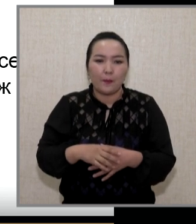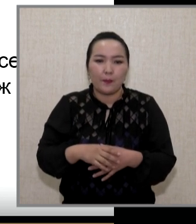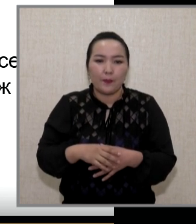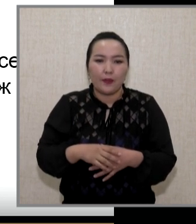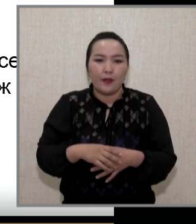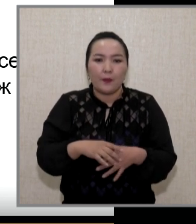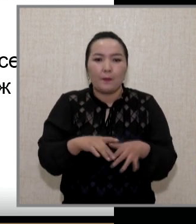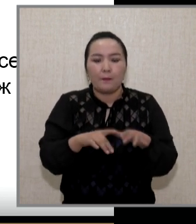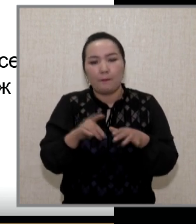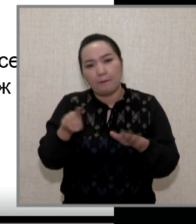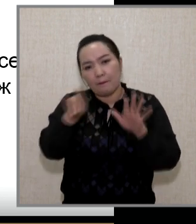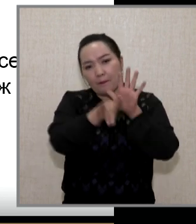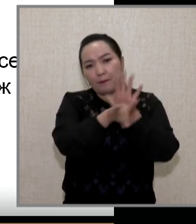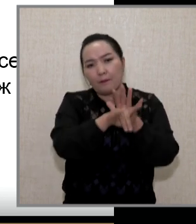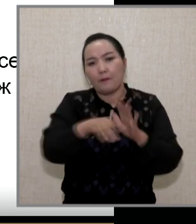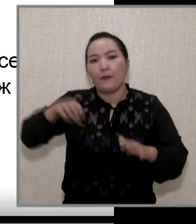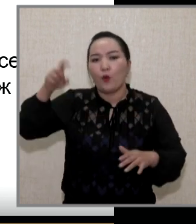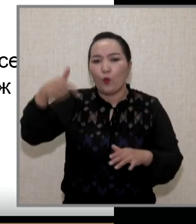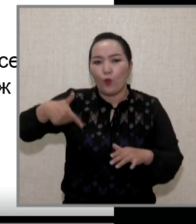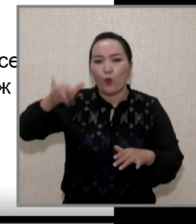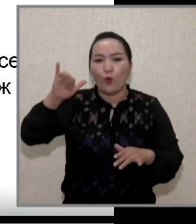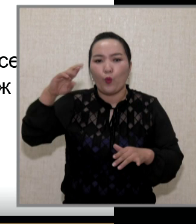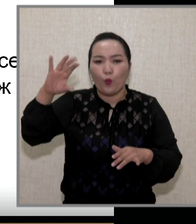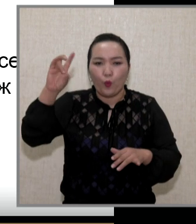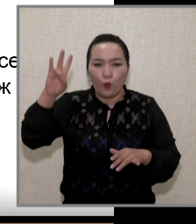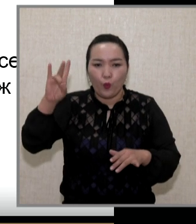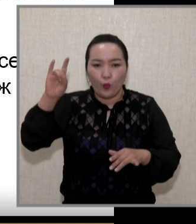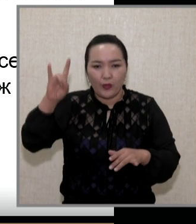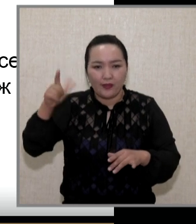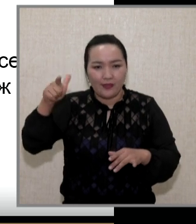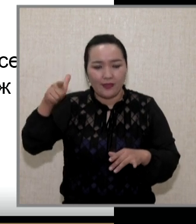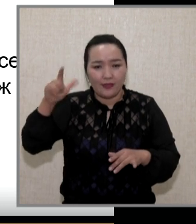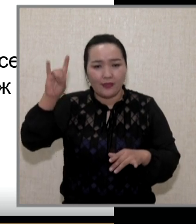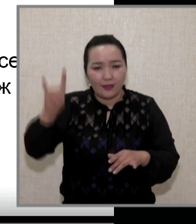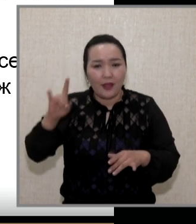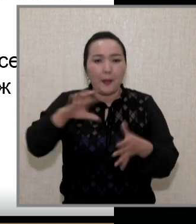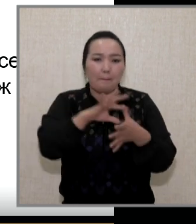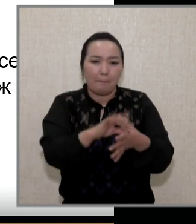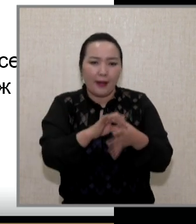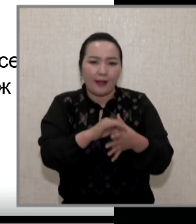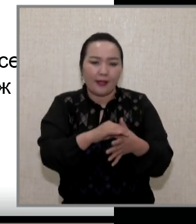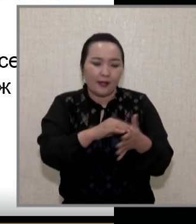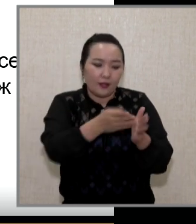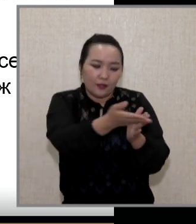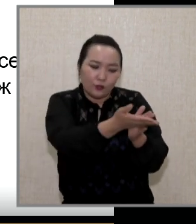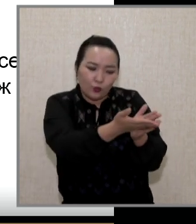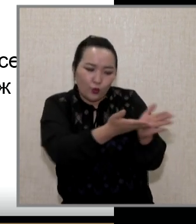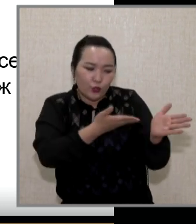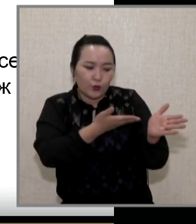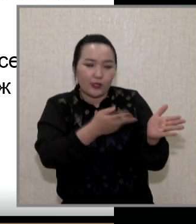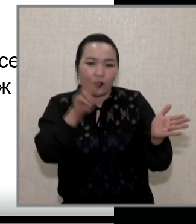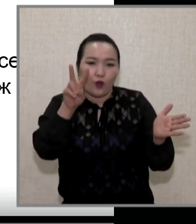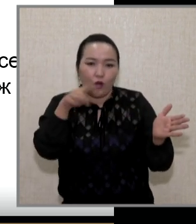мэддэг байх. Гэхдээ багш нь бас та нартаа сануулж хэлье. За борцыг бол ихэвчлэн малын махны гуйнаас